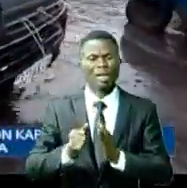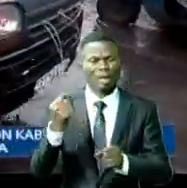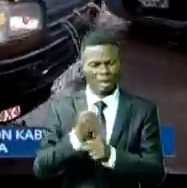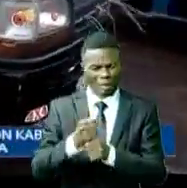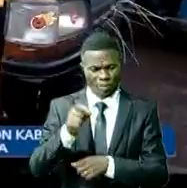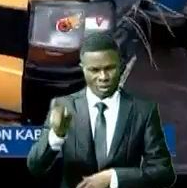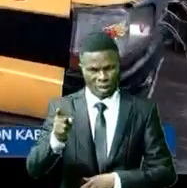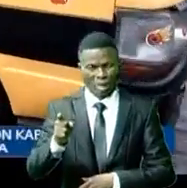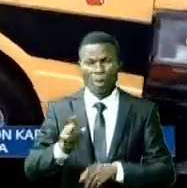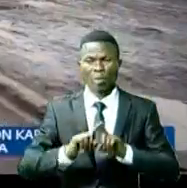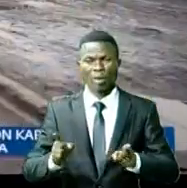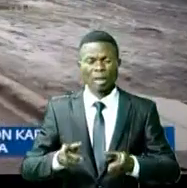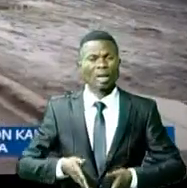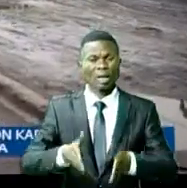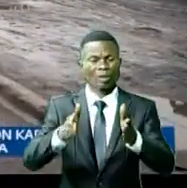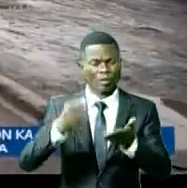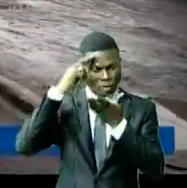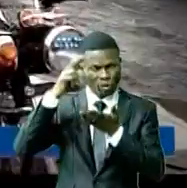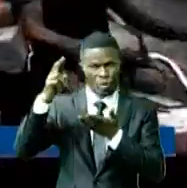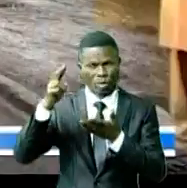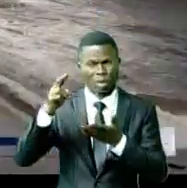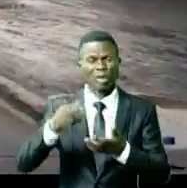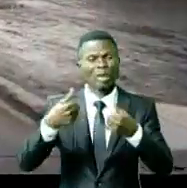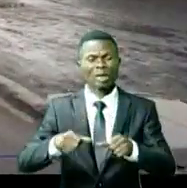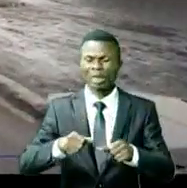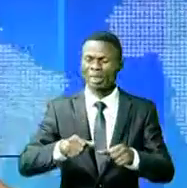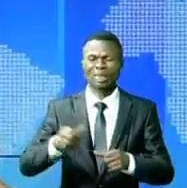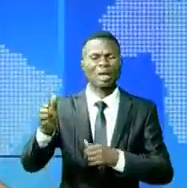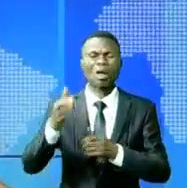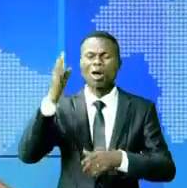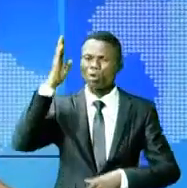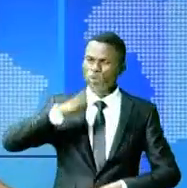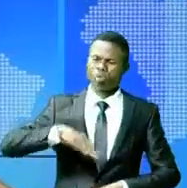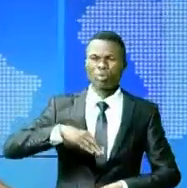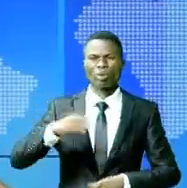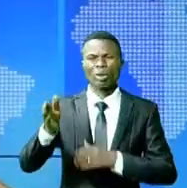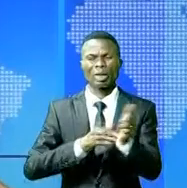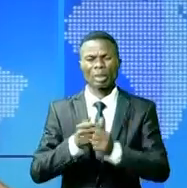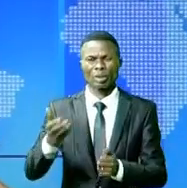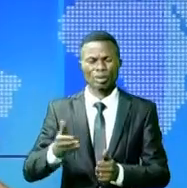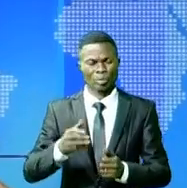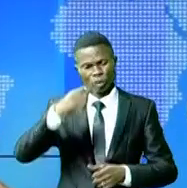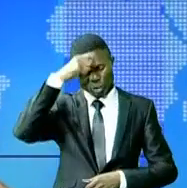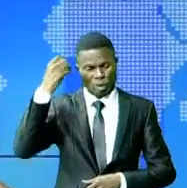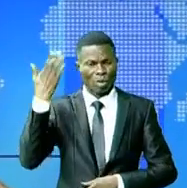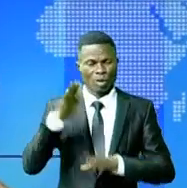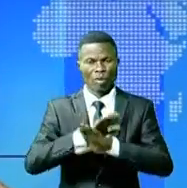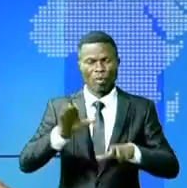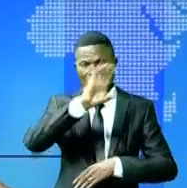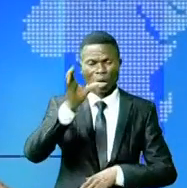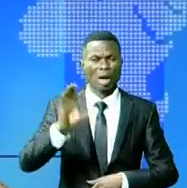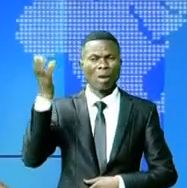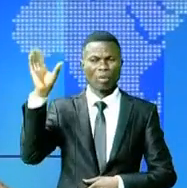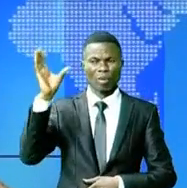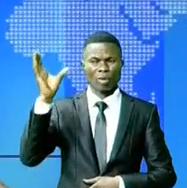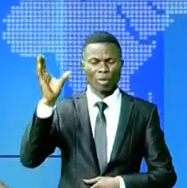effectués. Dans l'entretemps, l'avenue de l'université reste peu fréquentable. Fini la pénurie d'eau dans la commune de Makala,